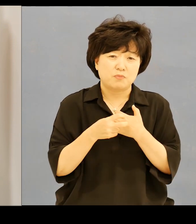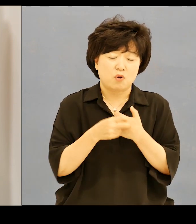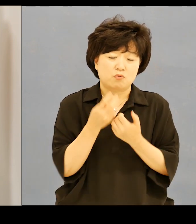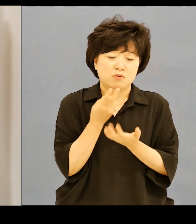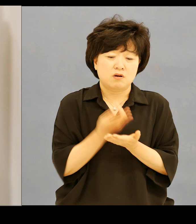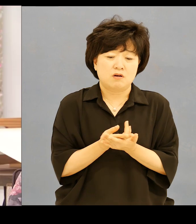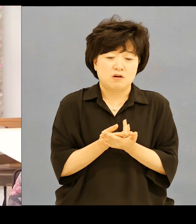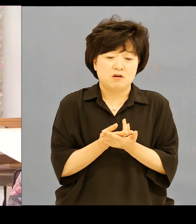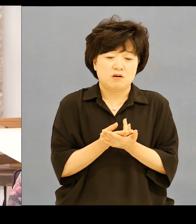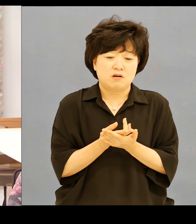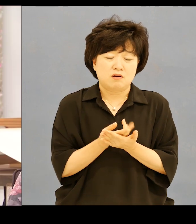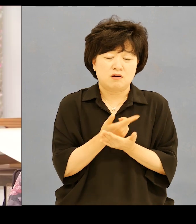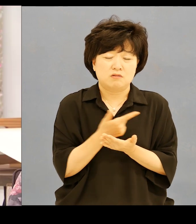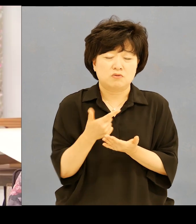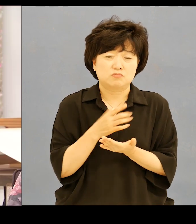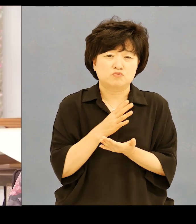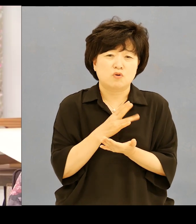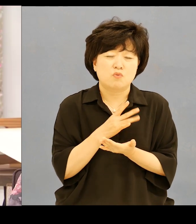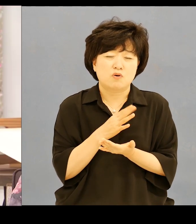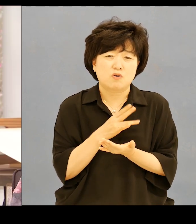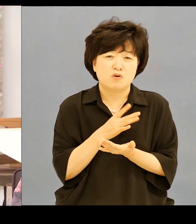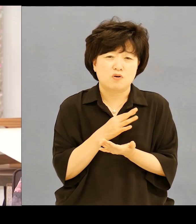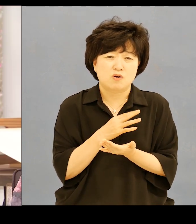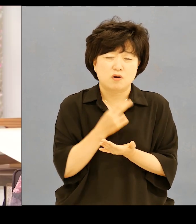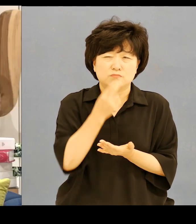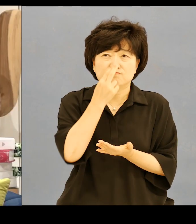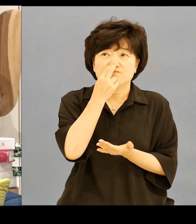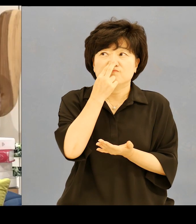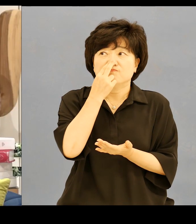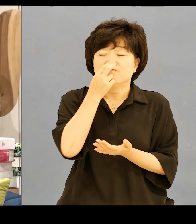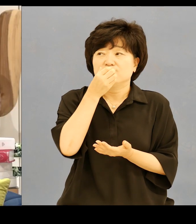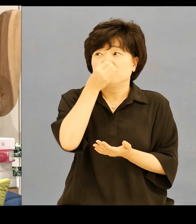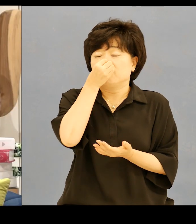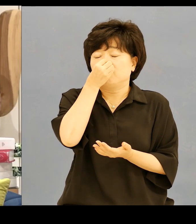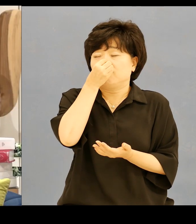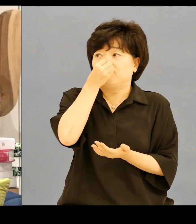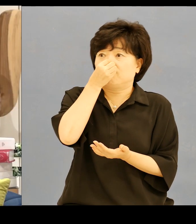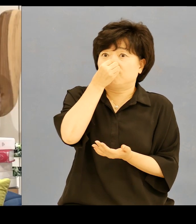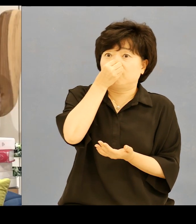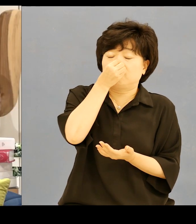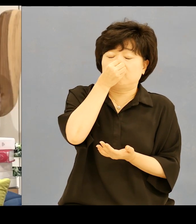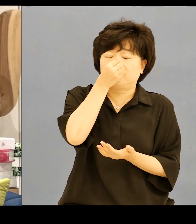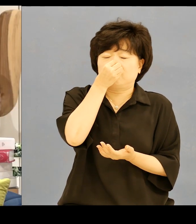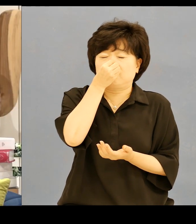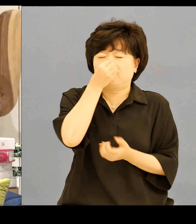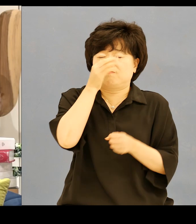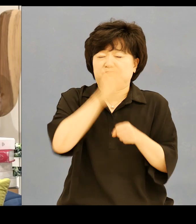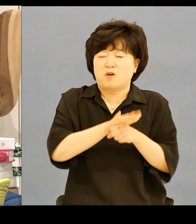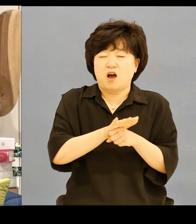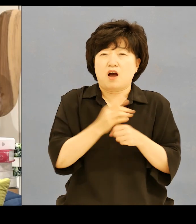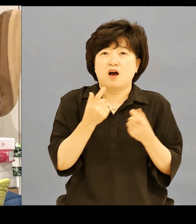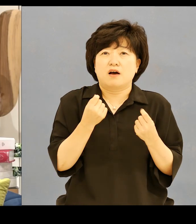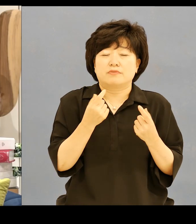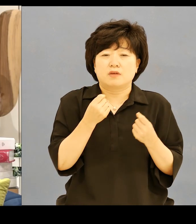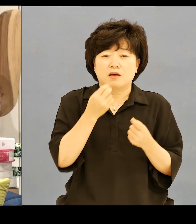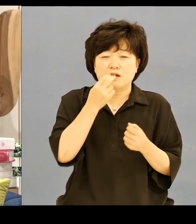순간이 두렵더라고요. 저는 막 숨도 막히고 이제 그때 공황장애도 오고